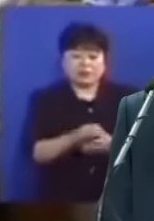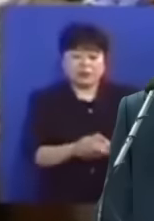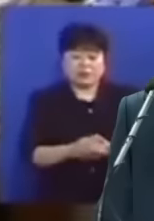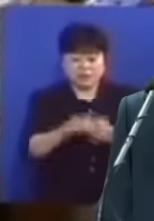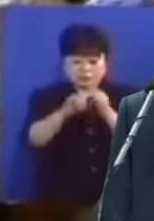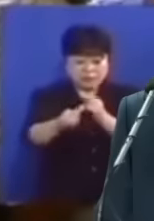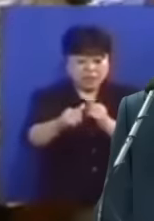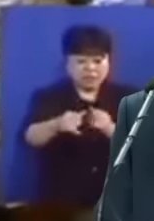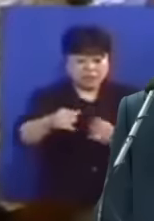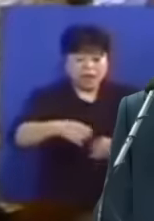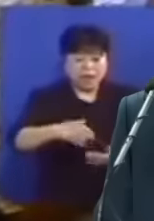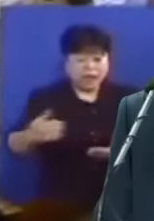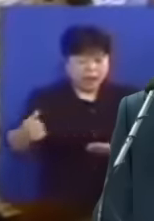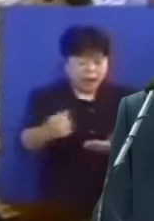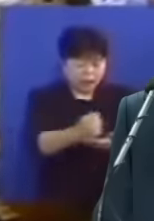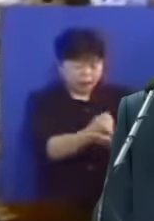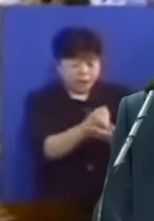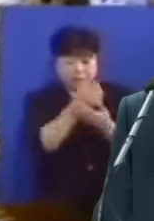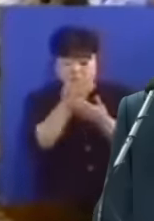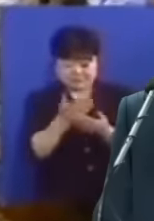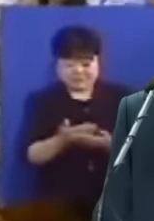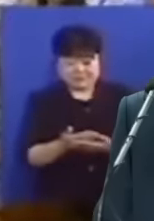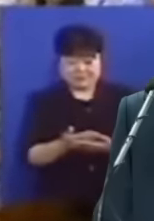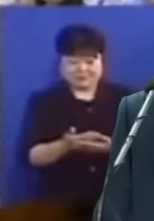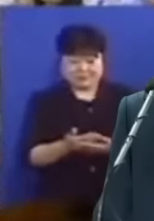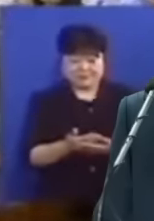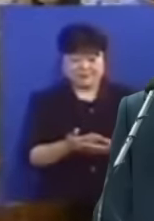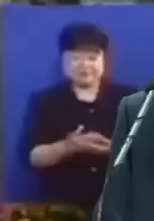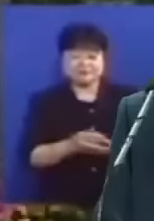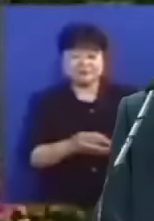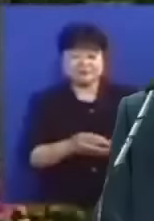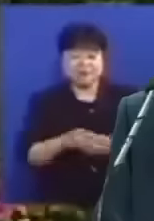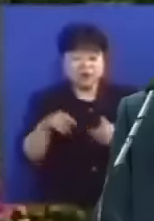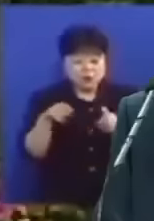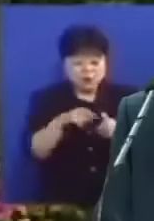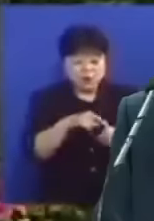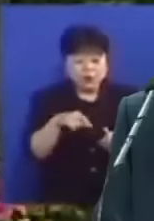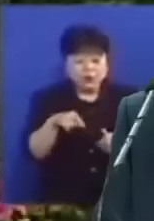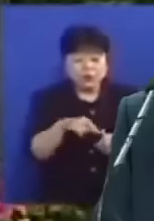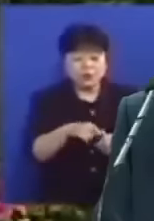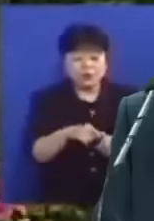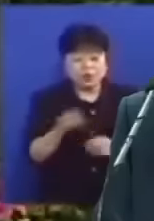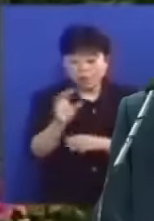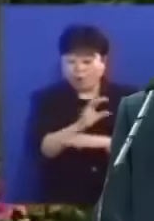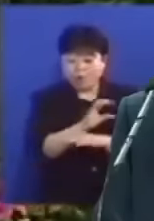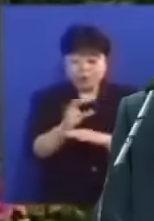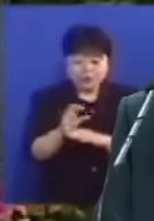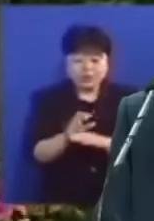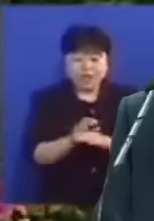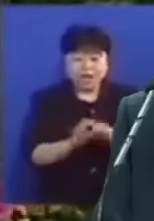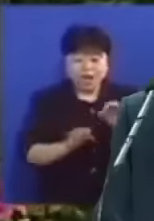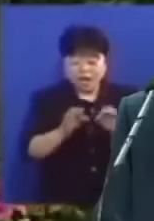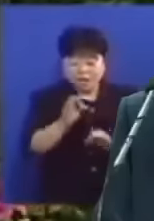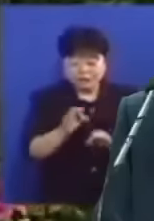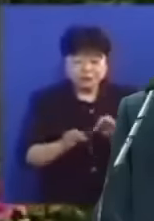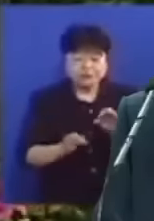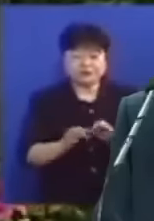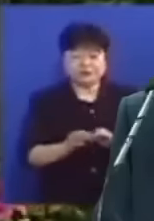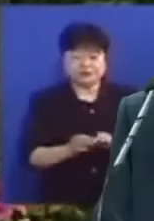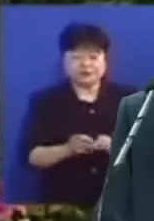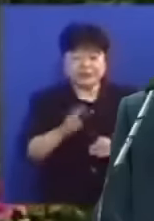상을 휩쓸었습니다. 그 후 교육, 컴퓨터, 금융 등 40개 회사 넘는